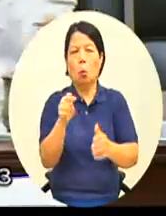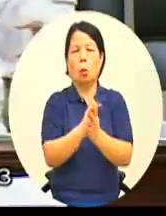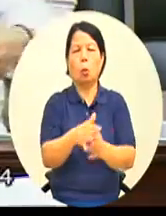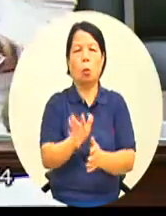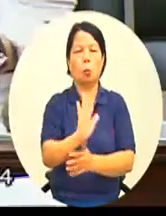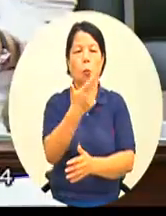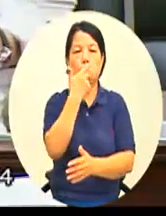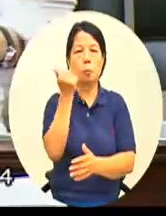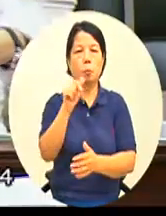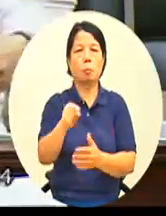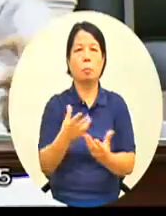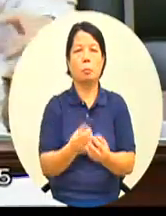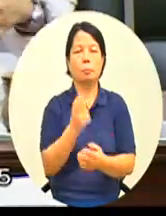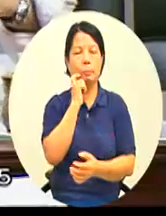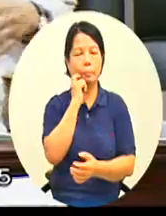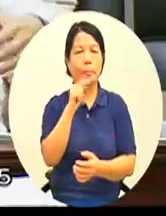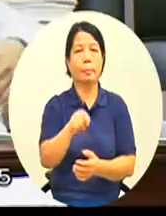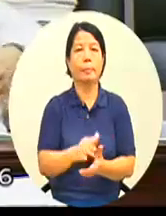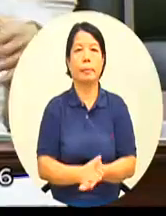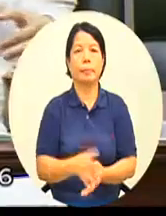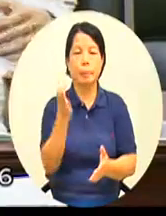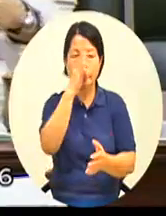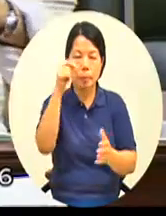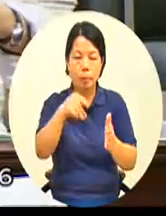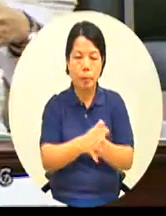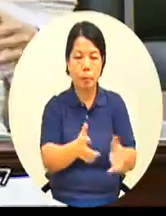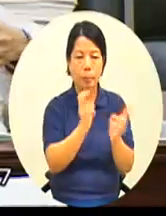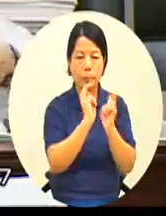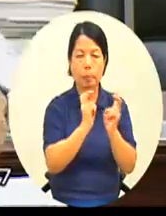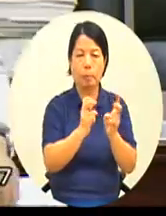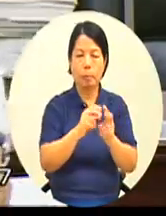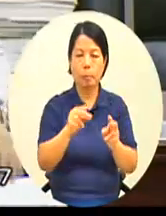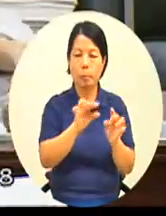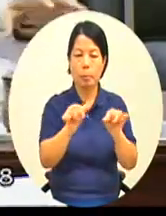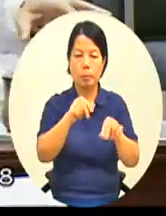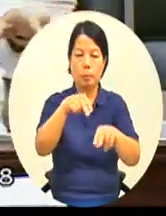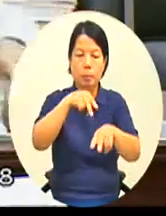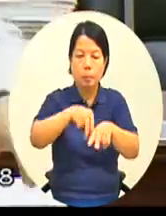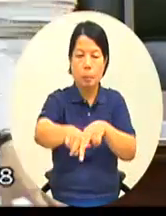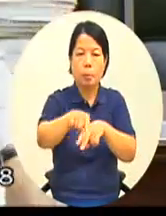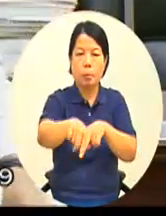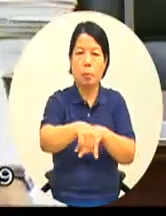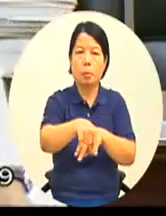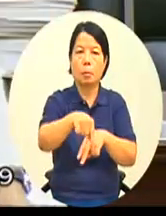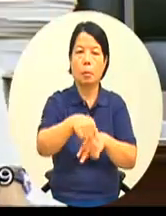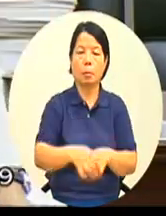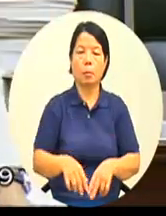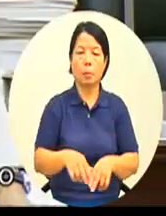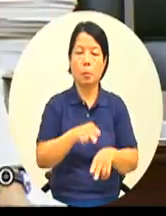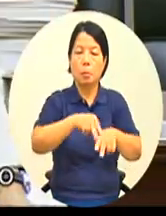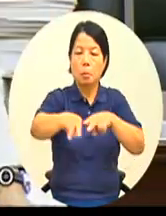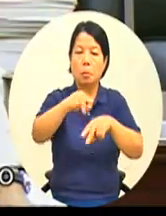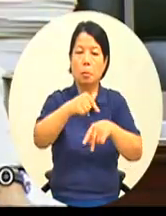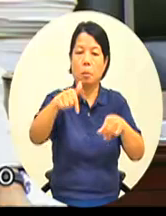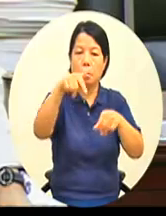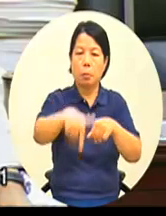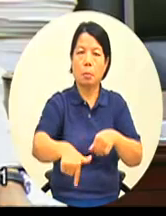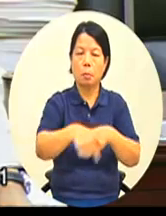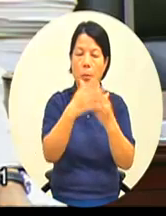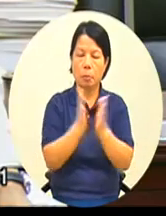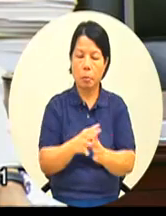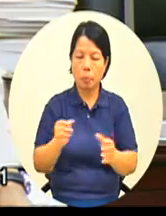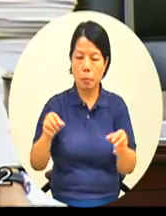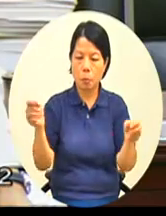闲置空间的时候，是不是能够找所谓捷运或铁路地下化延伸线的那个车站体为优